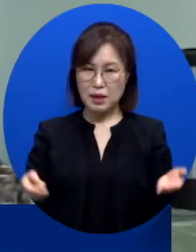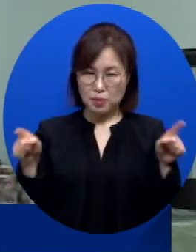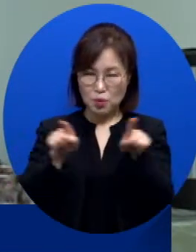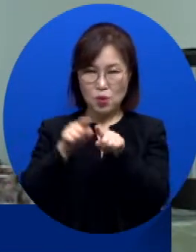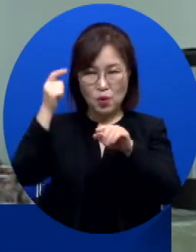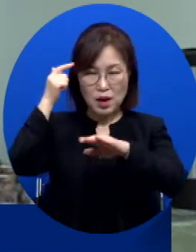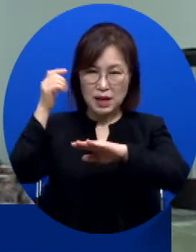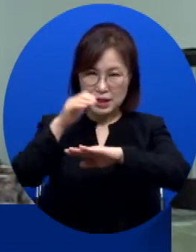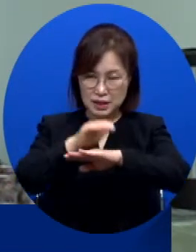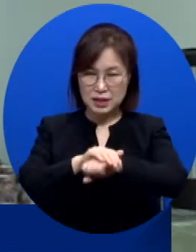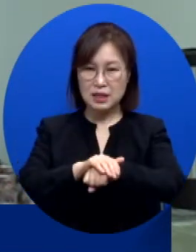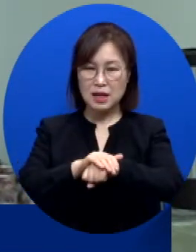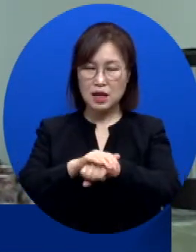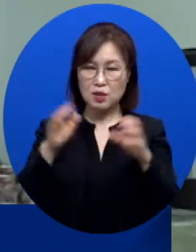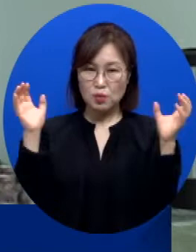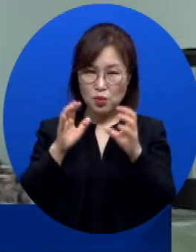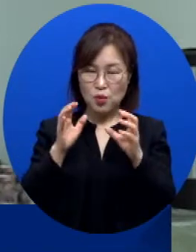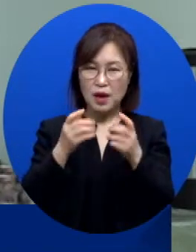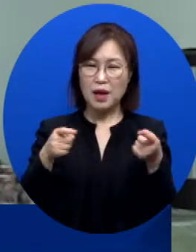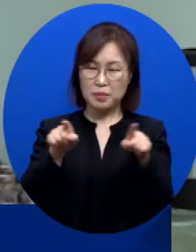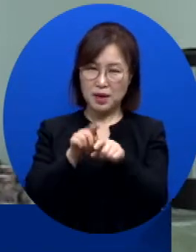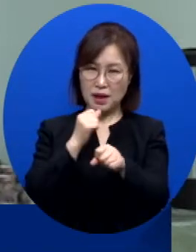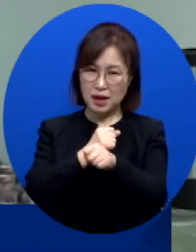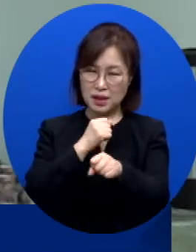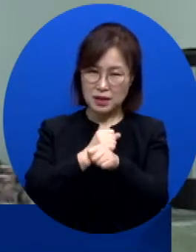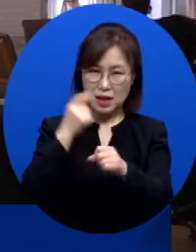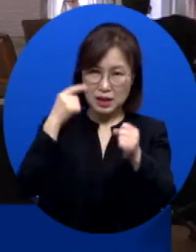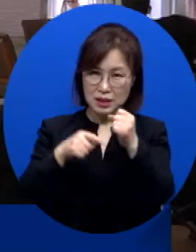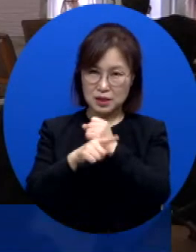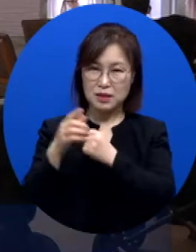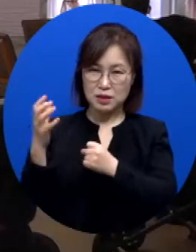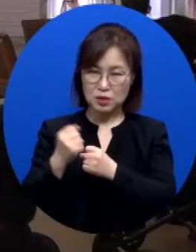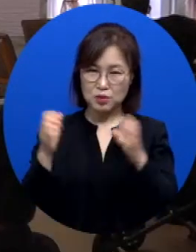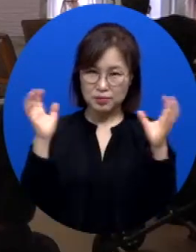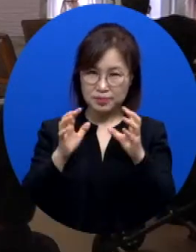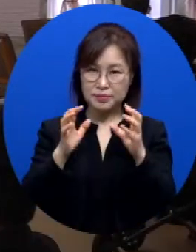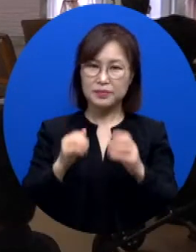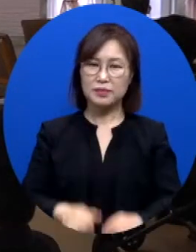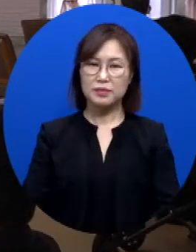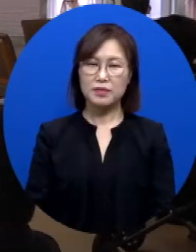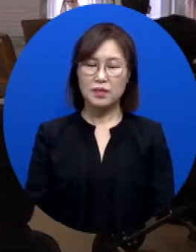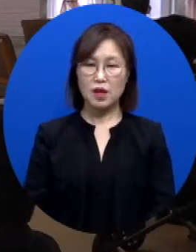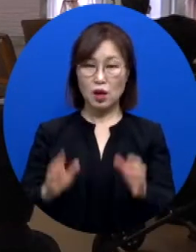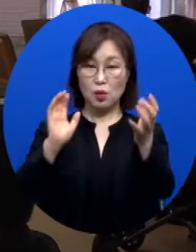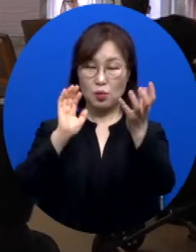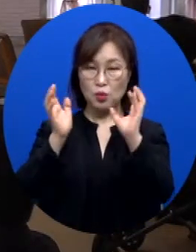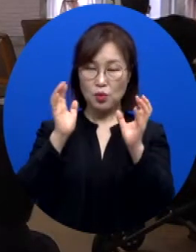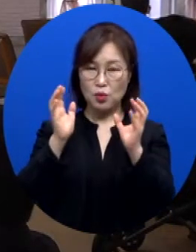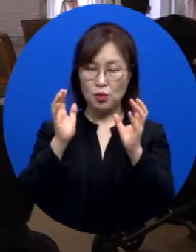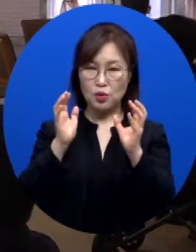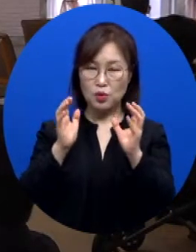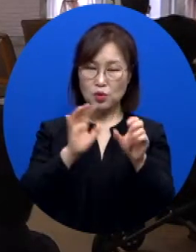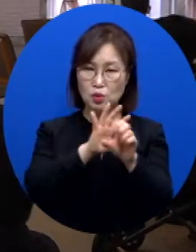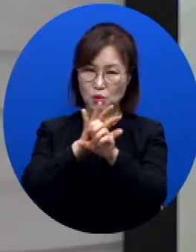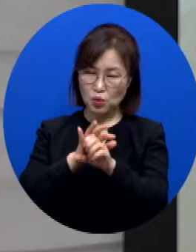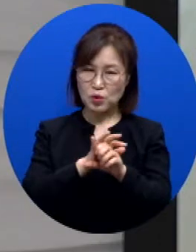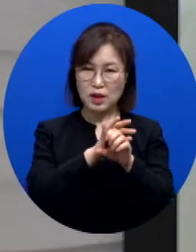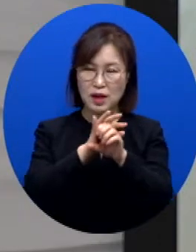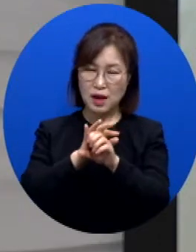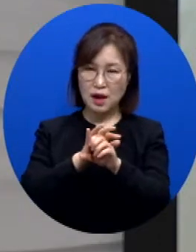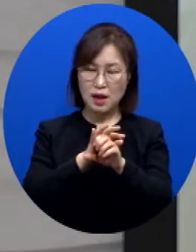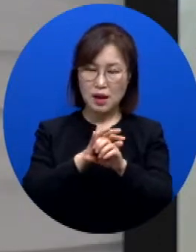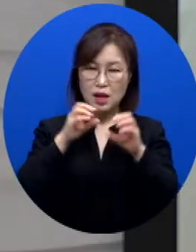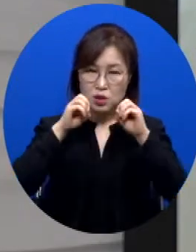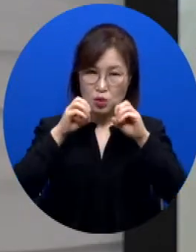지혜를 모아서 같이 함께하자 이런 의미에서 이번 포럼엔 포스트 코비드 시대의 혁신적